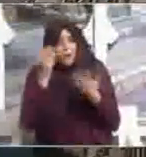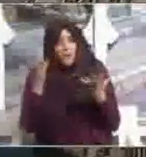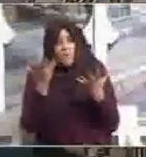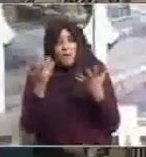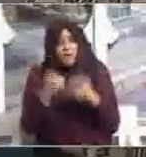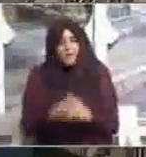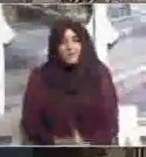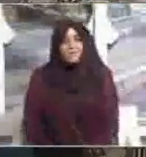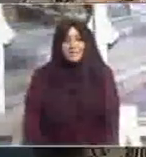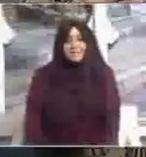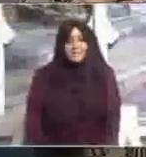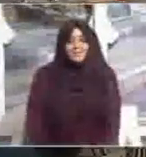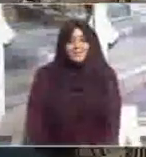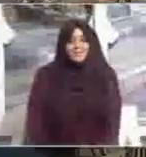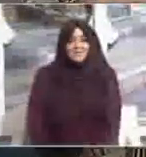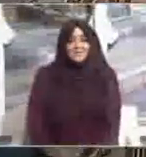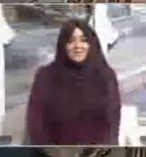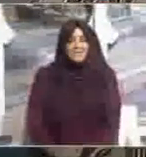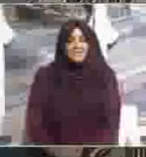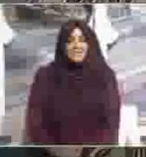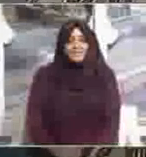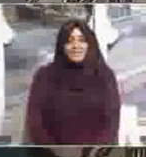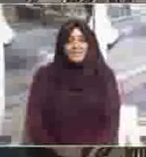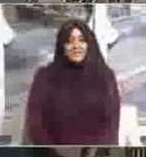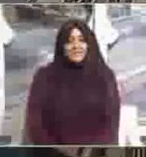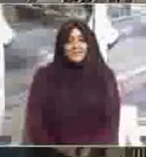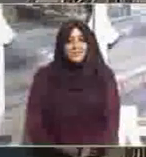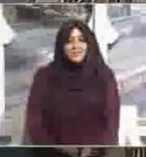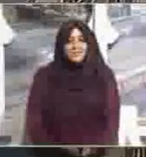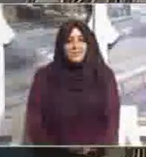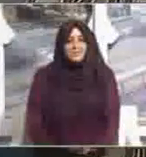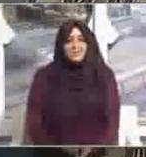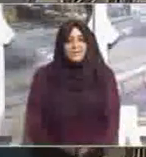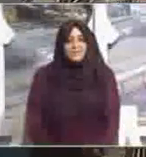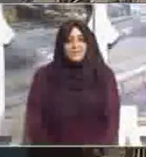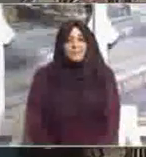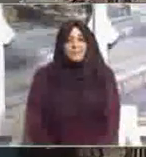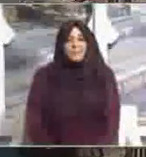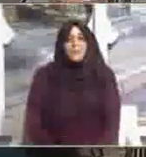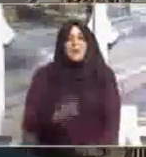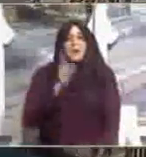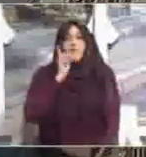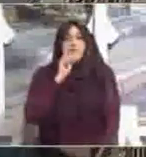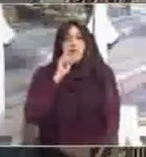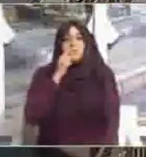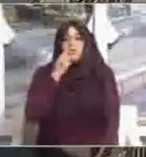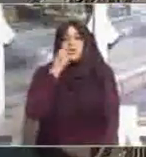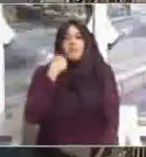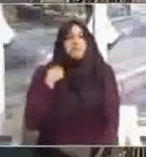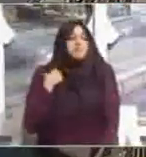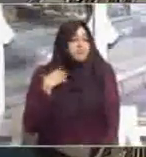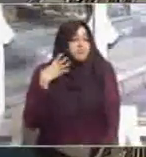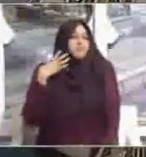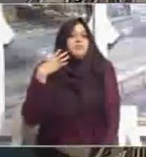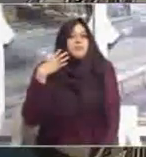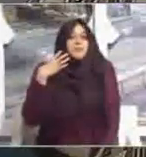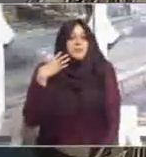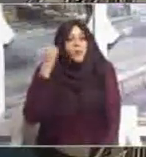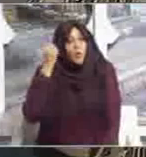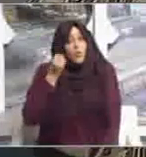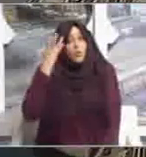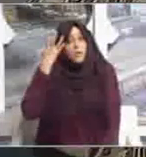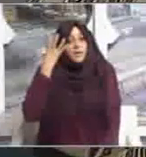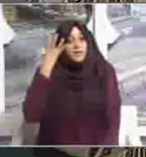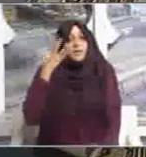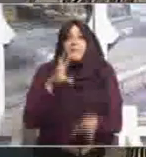هو وش وش هو. فلذلك تحسب روحها كبيرة وتعود تنسى روحها، تنسى روحها باللي